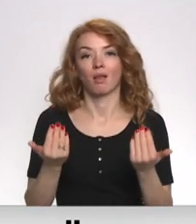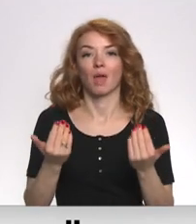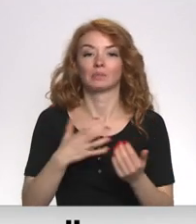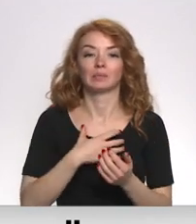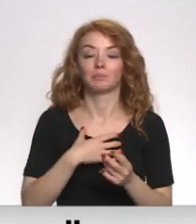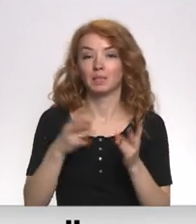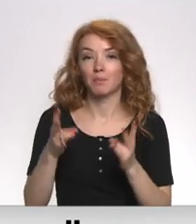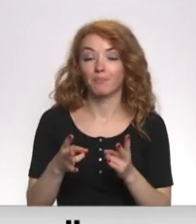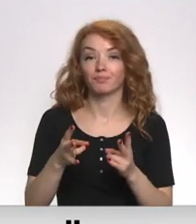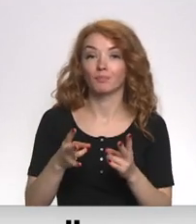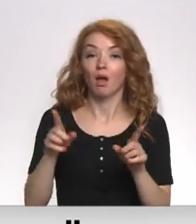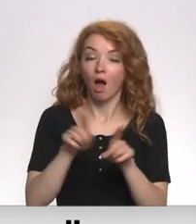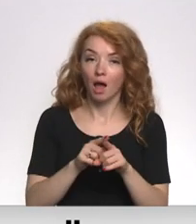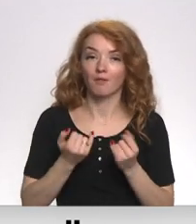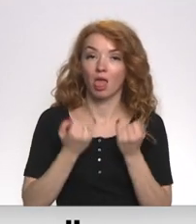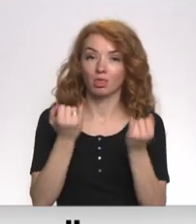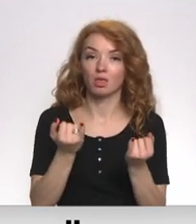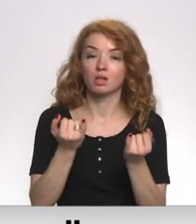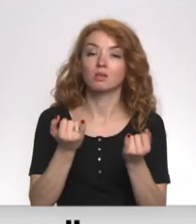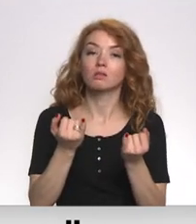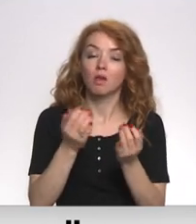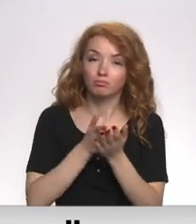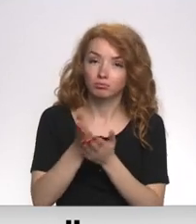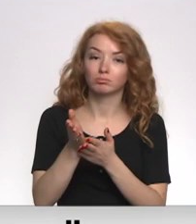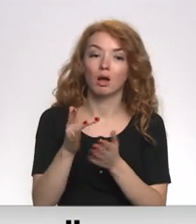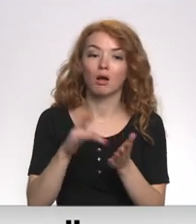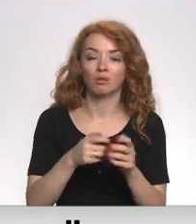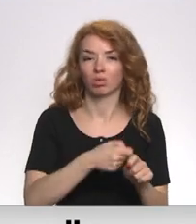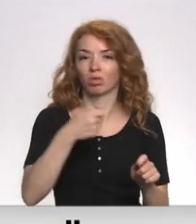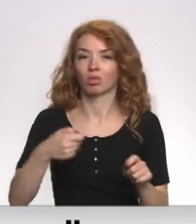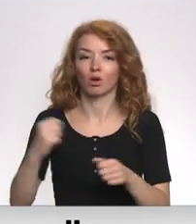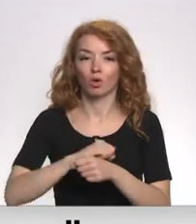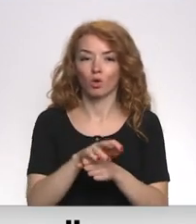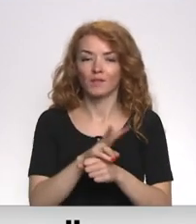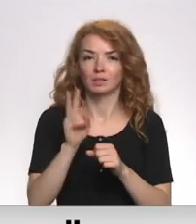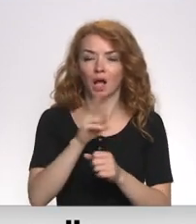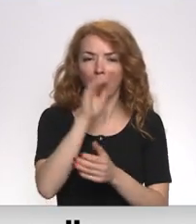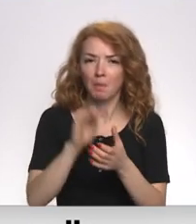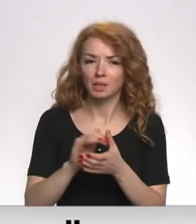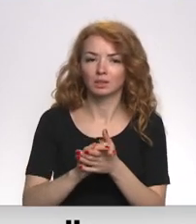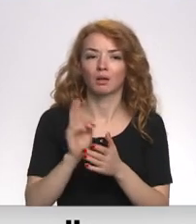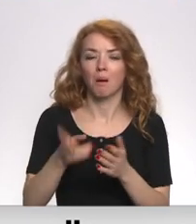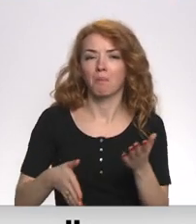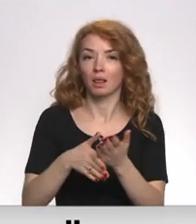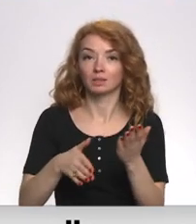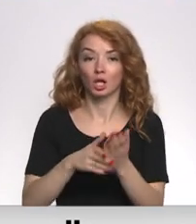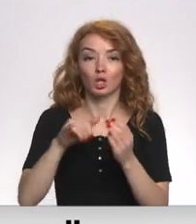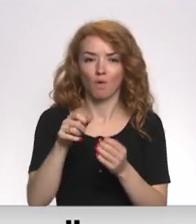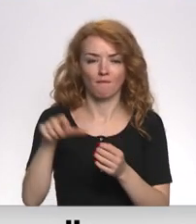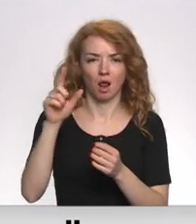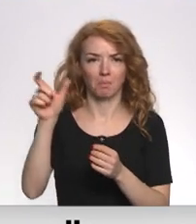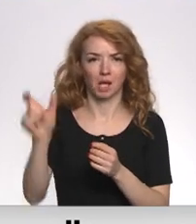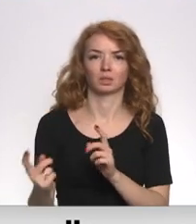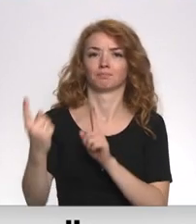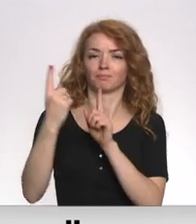slimībām. Atsevišķa uzmanība tika veltīta ieilgušam Covidam, kā to atpazīt un ko darīt, jo aizvien biežāk ārsts satiek pacientus,